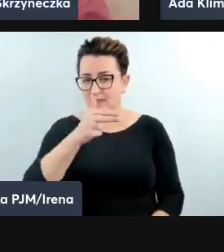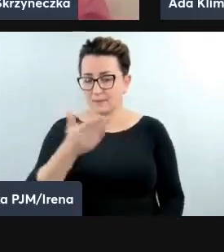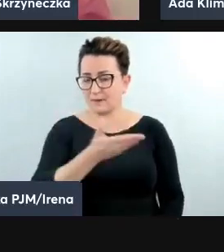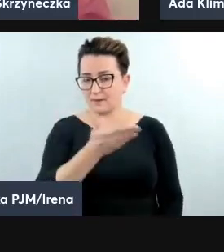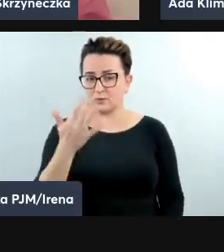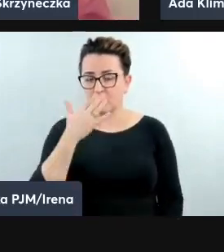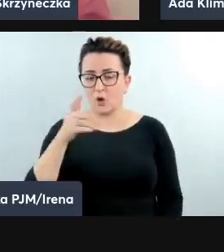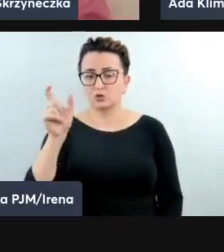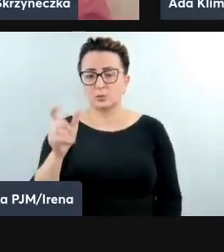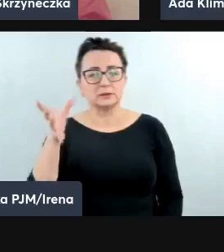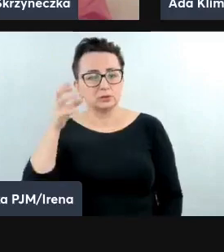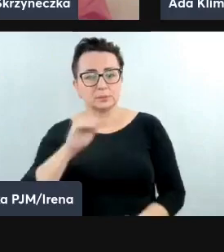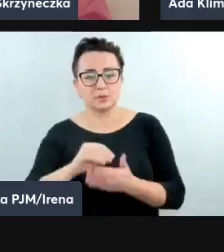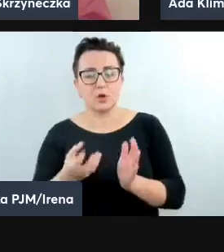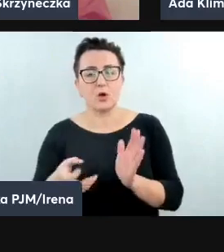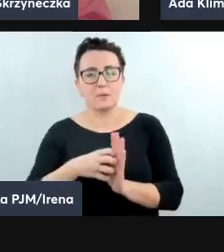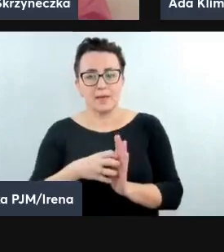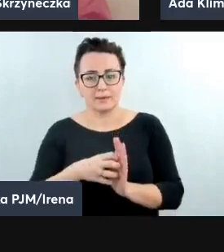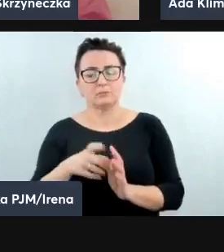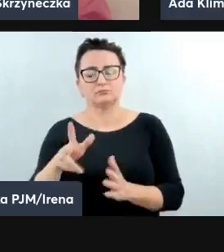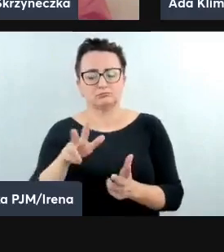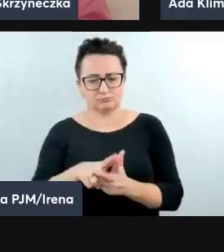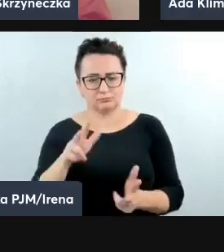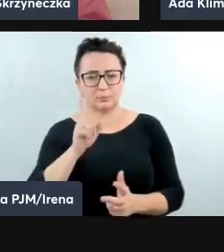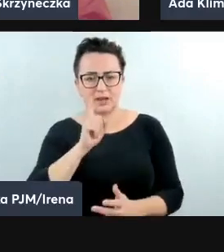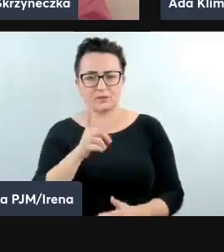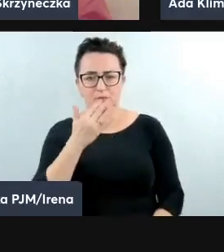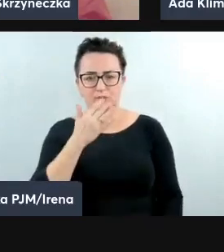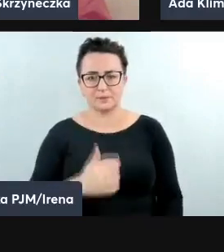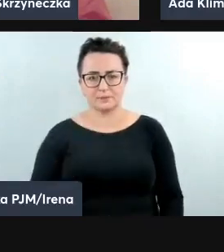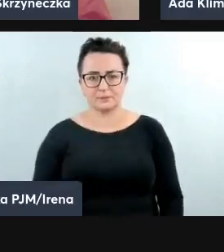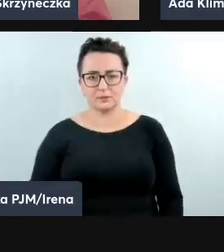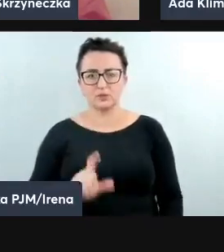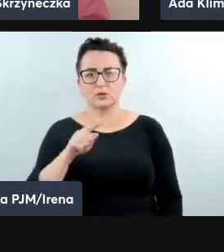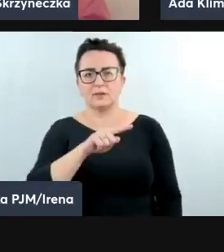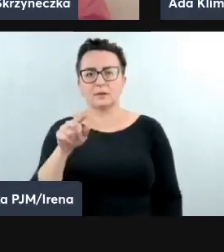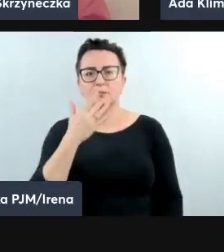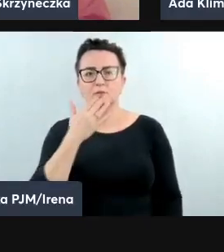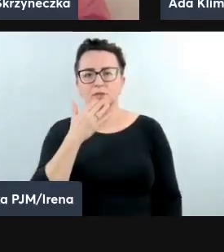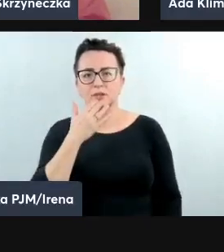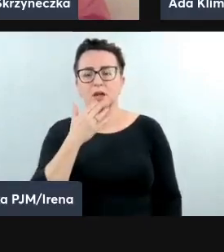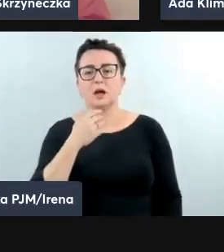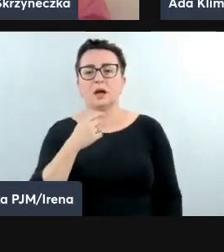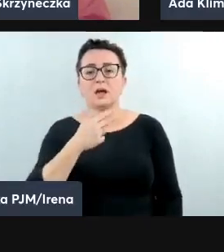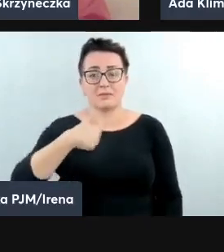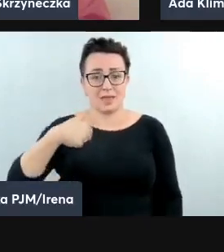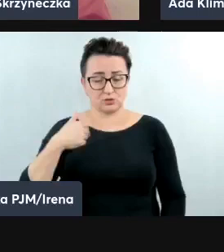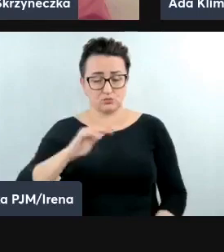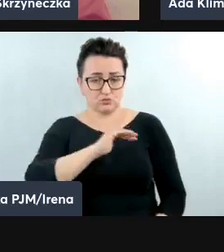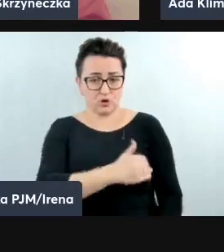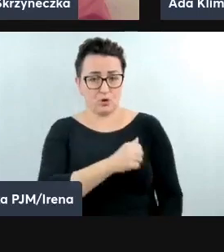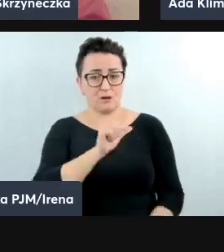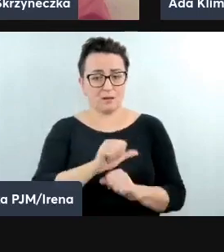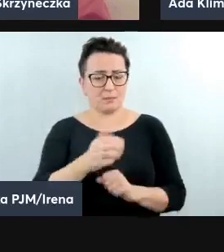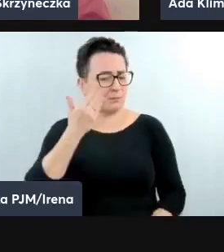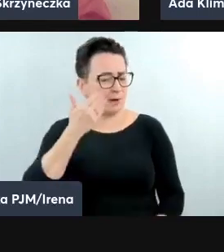potwierdza też to, co mówicie, że w naszej szkole jest bardzo dobra nauczycielka WDŻ. Uważam, że tam są poruszane bardzo